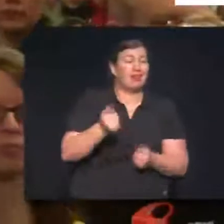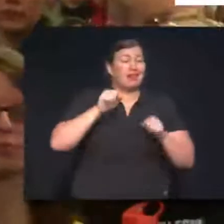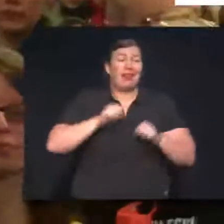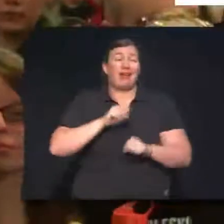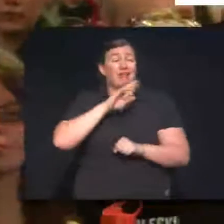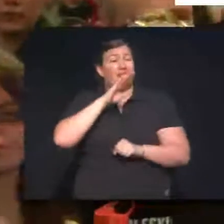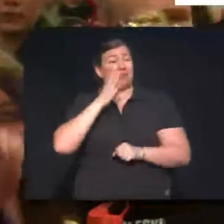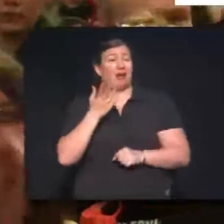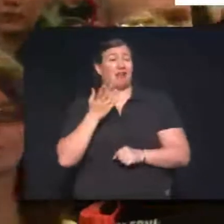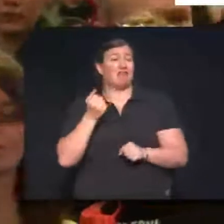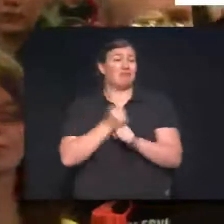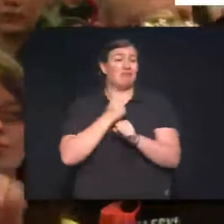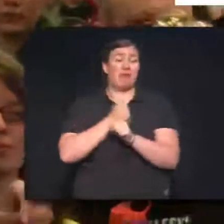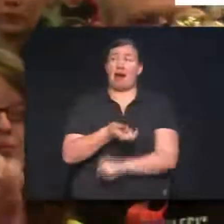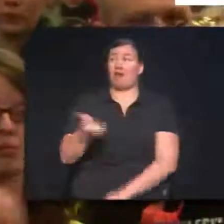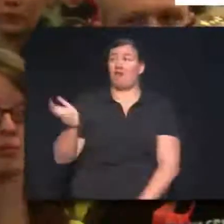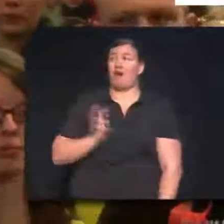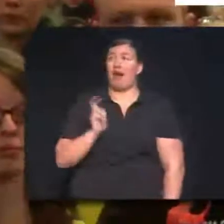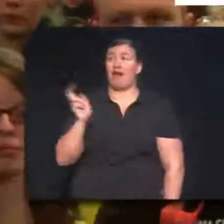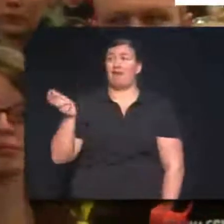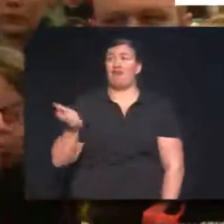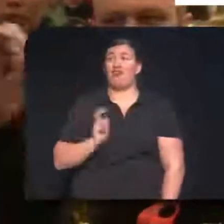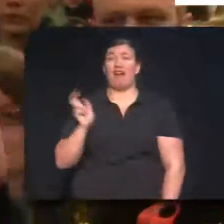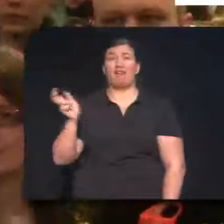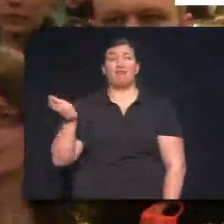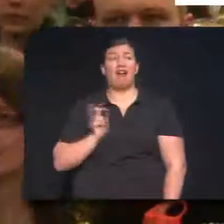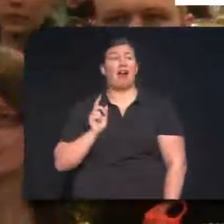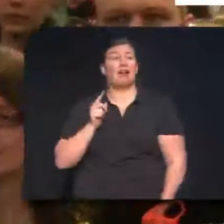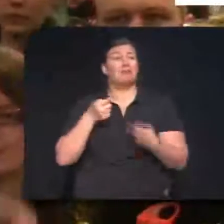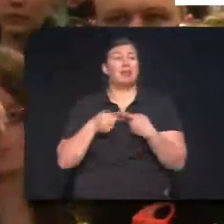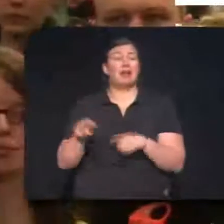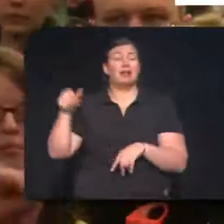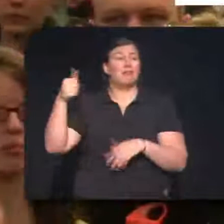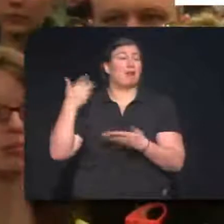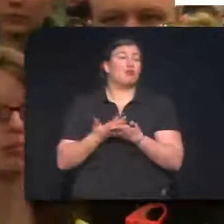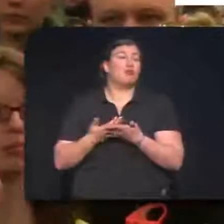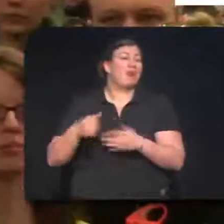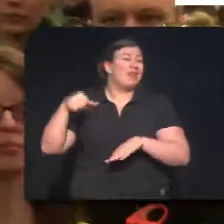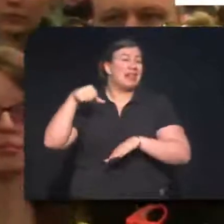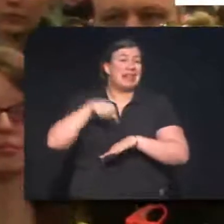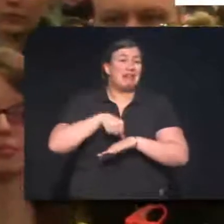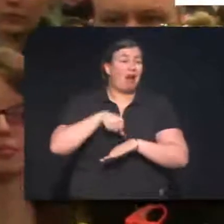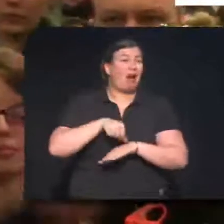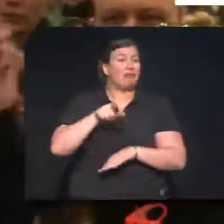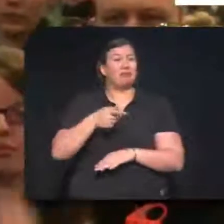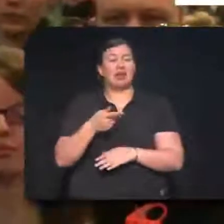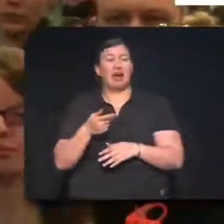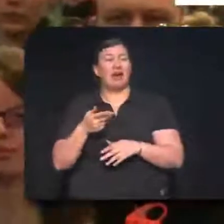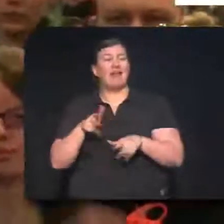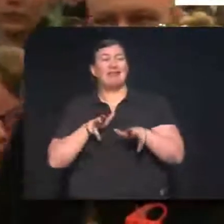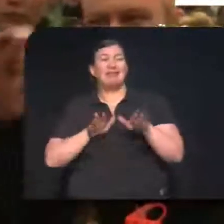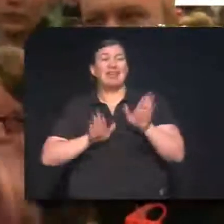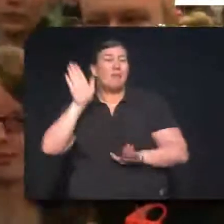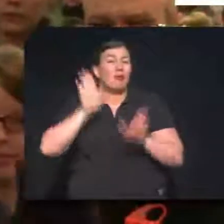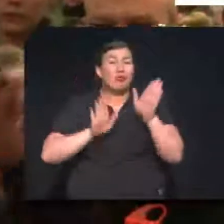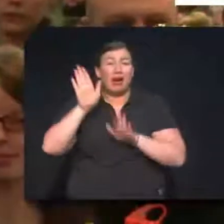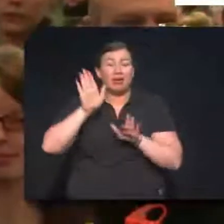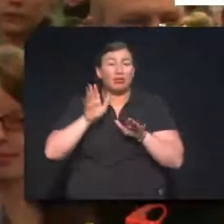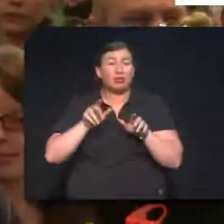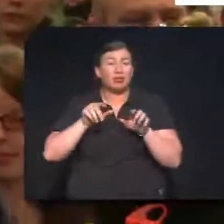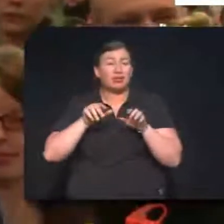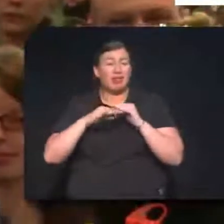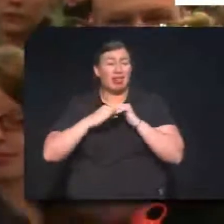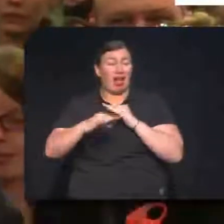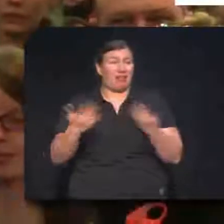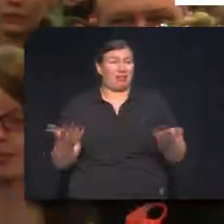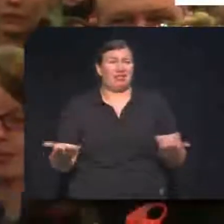menschlich sein und darauf warten bis irgendwann einmal der Iran ein demokratisches geschrieben hat das bedeutet nur wir müssen uns Tag für